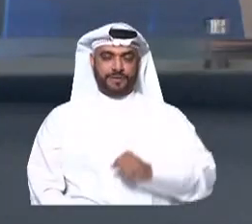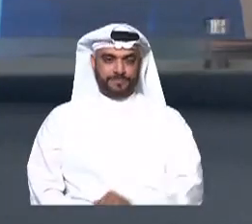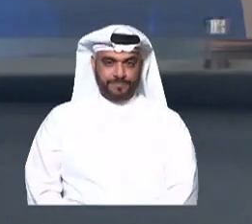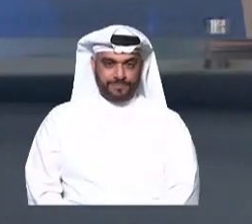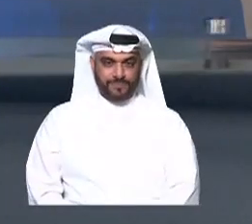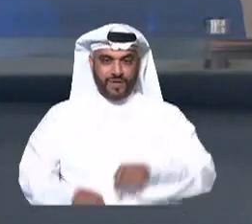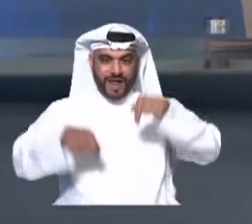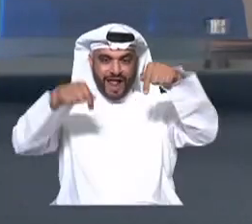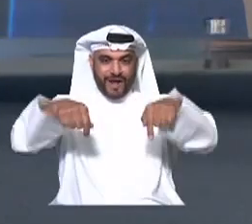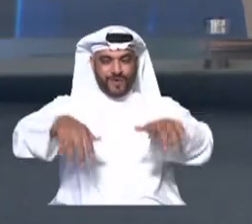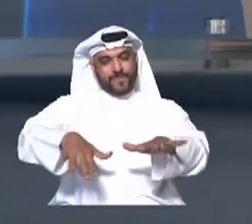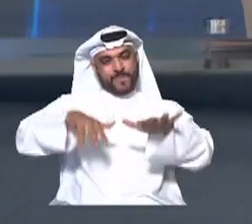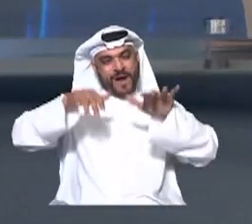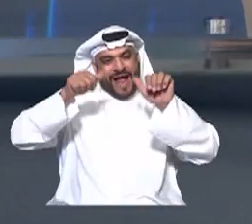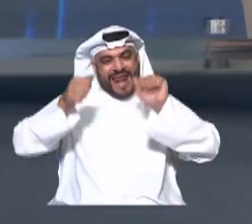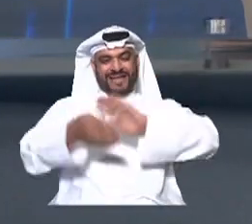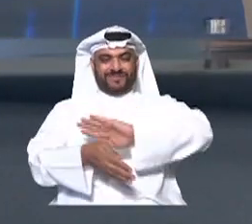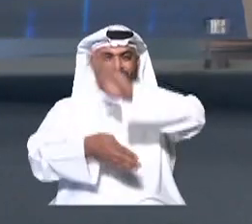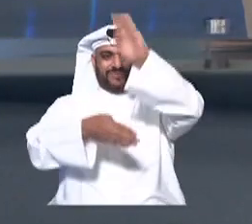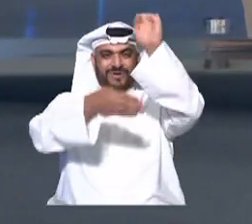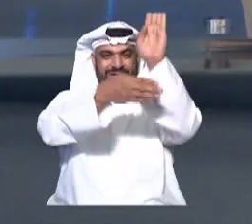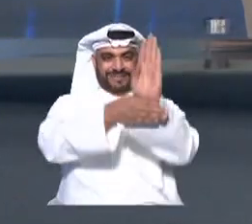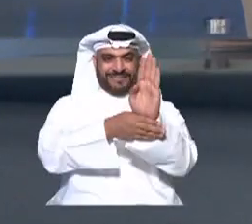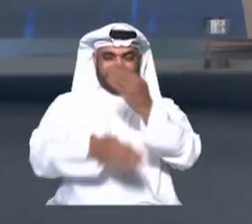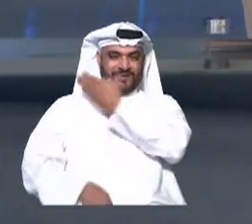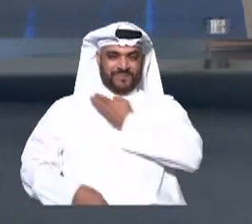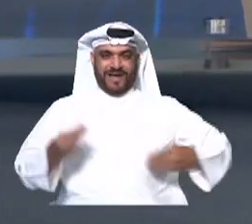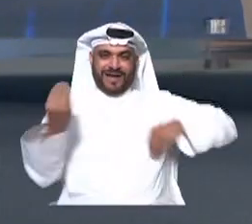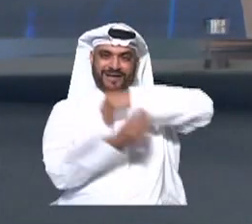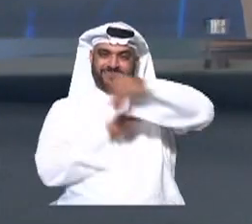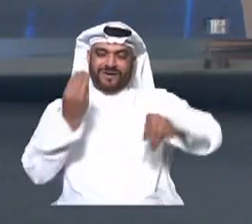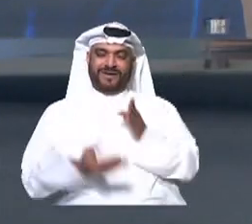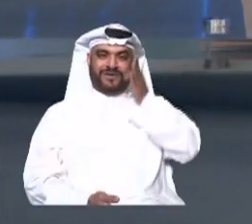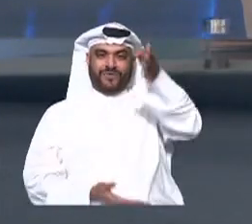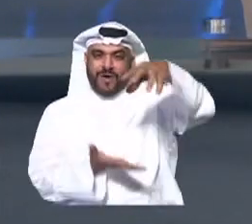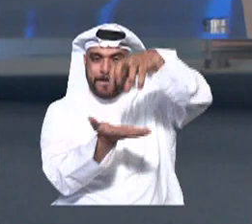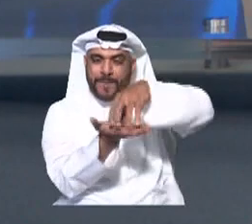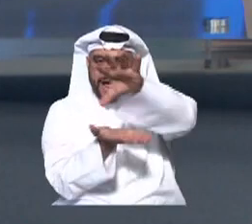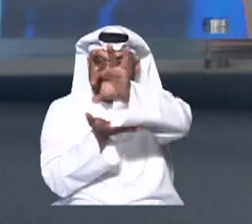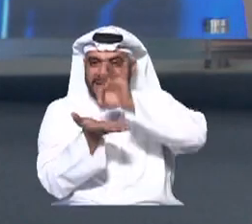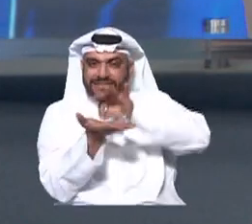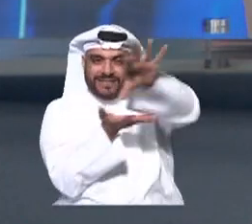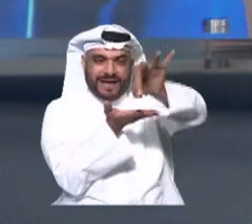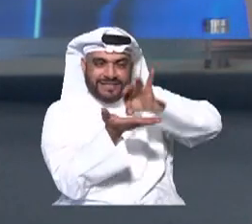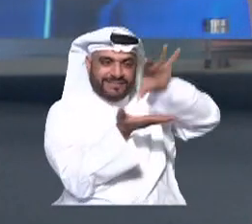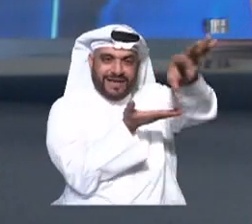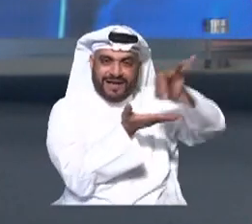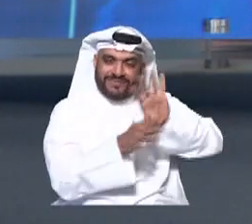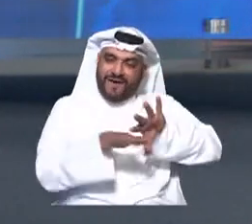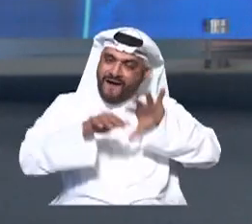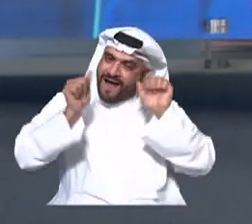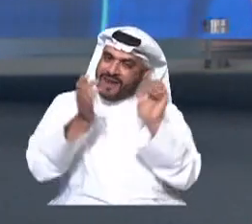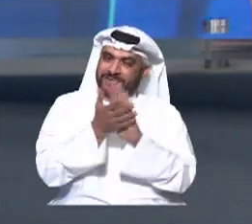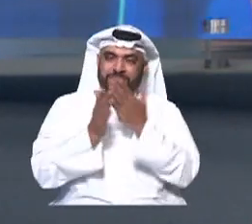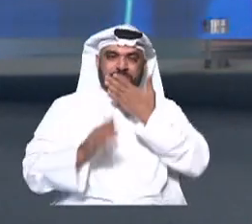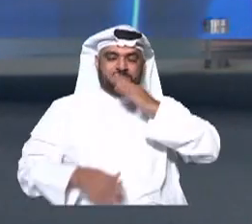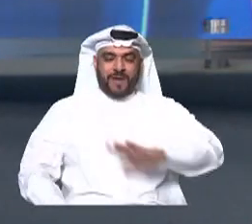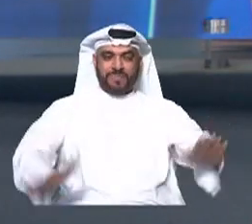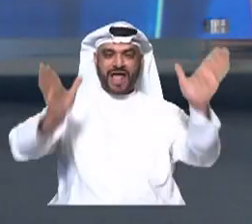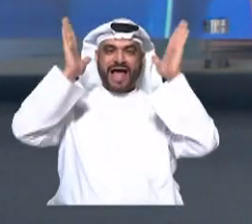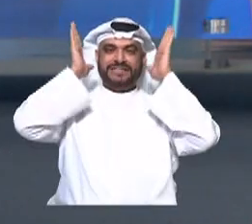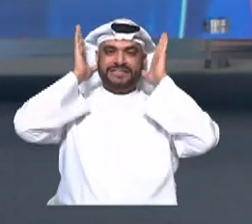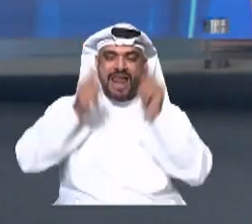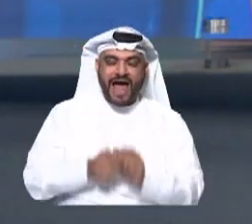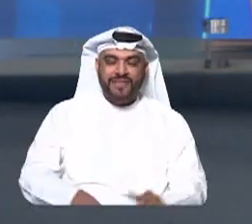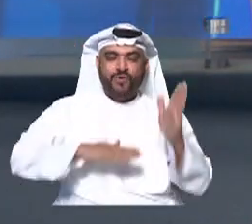نفر ضيوف الرحمن إلى مشعر مزدلفة للمبيت فيها بعد الوقوف بعرفة، حيث صلوا فيها صلاتي